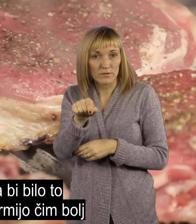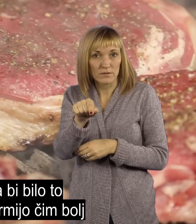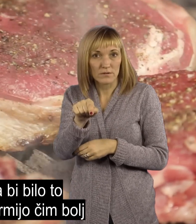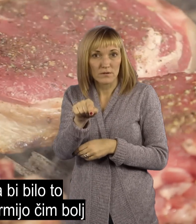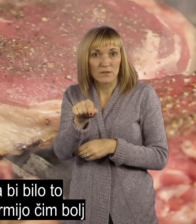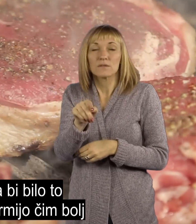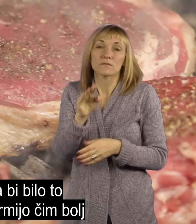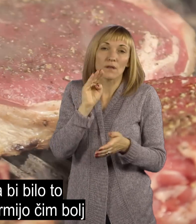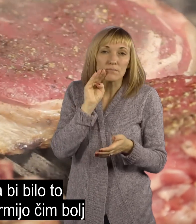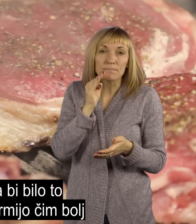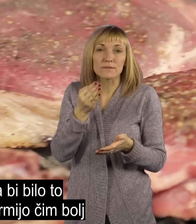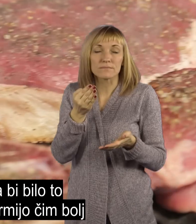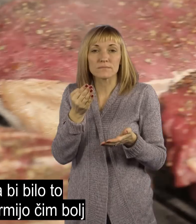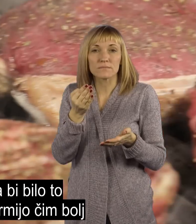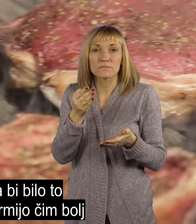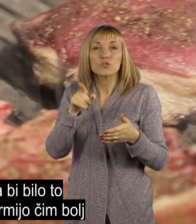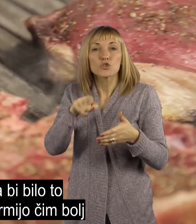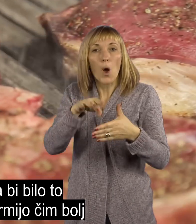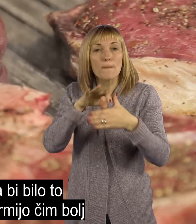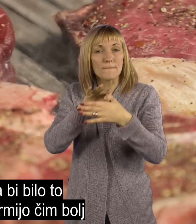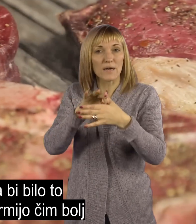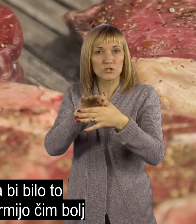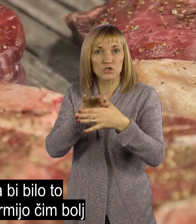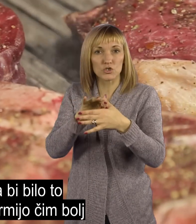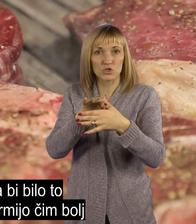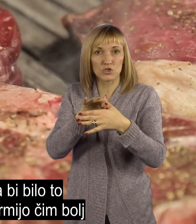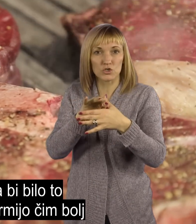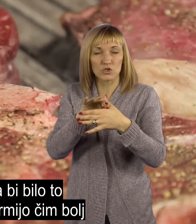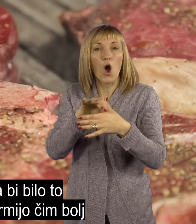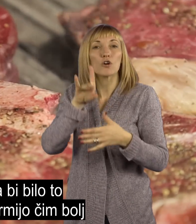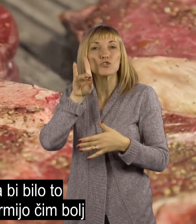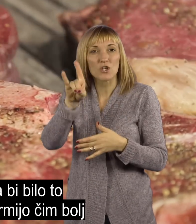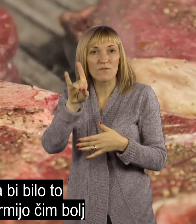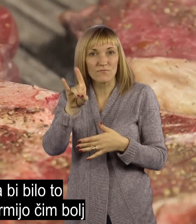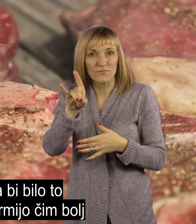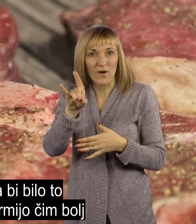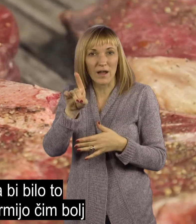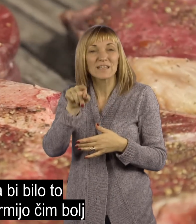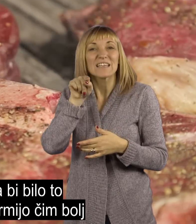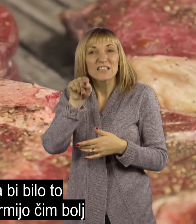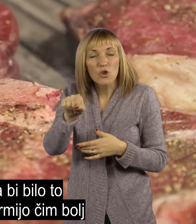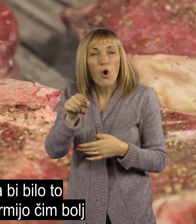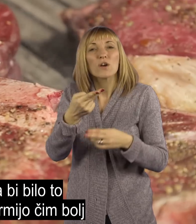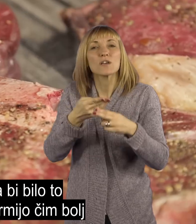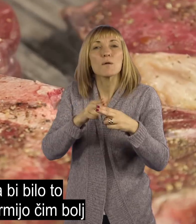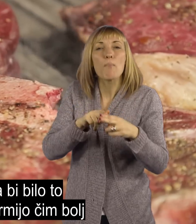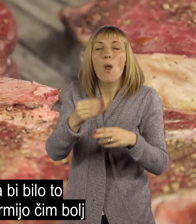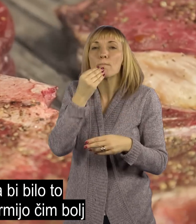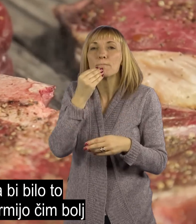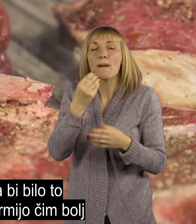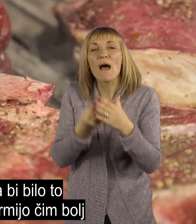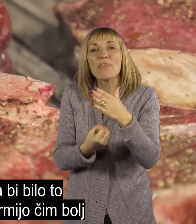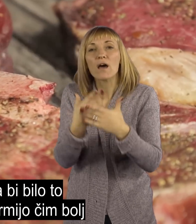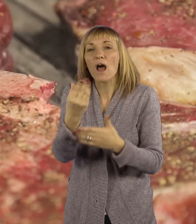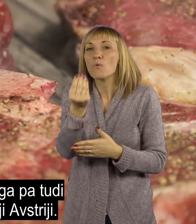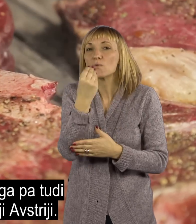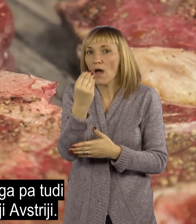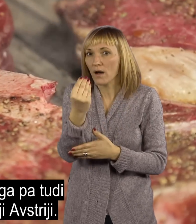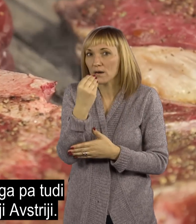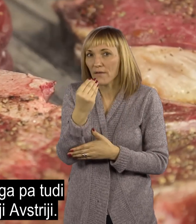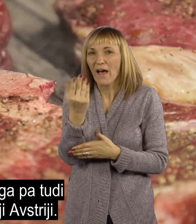Stremimo k temu, da bi naj bilo to meso živali, katere se krmijo na čim bolj